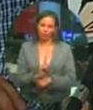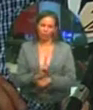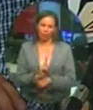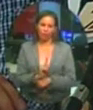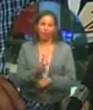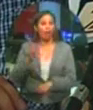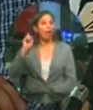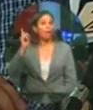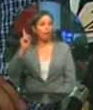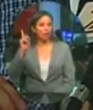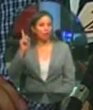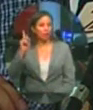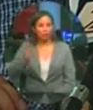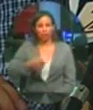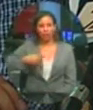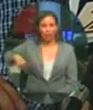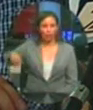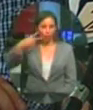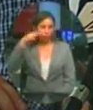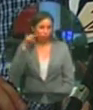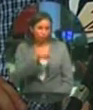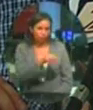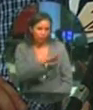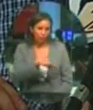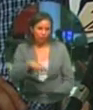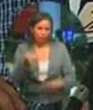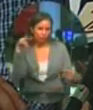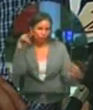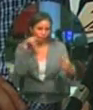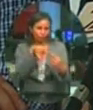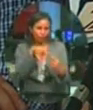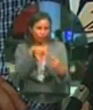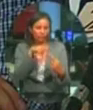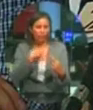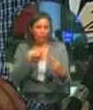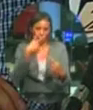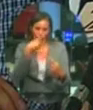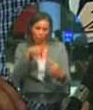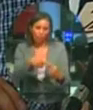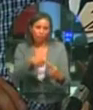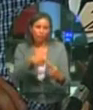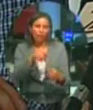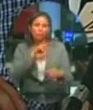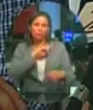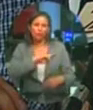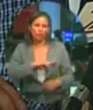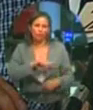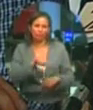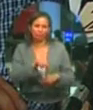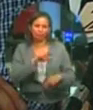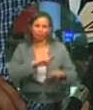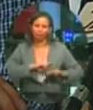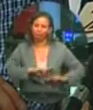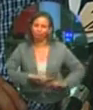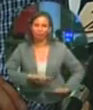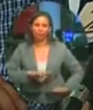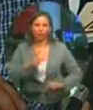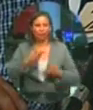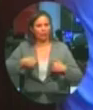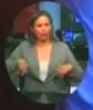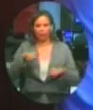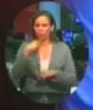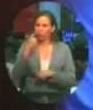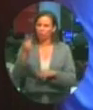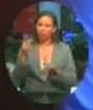אבל כשאנחנו מסתכלים לילדים שלנו בעיניים, ואנחנו רואים את הסבל שעובר עליהם, אנחנו אומרים עד